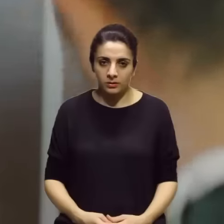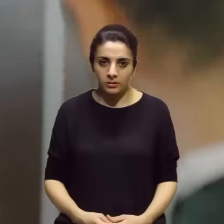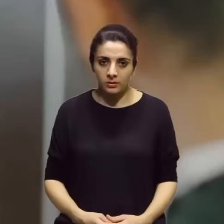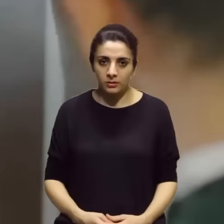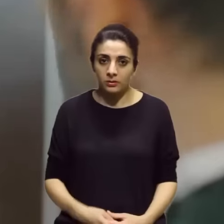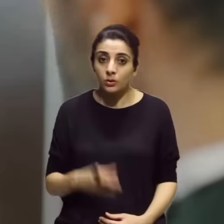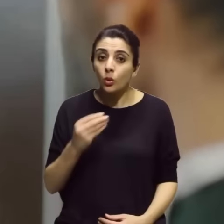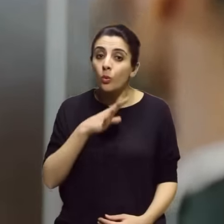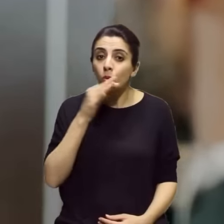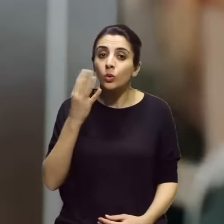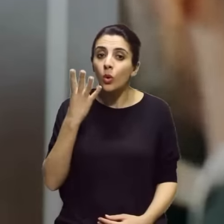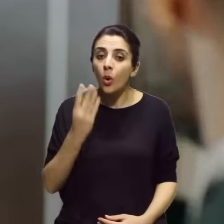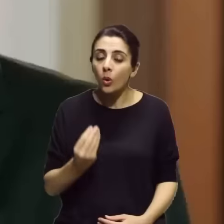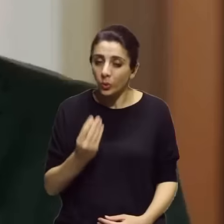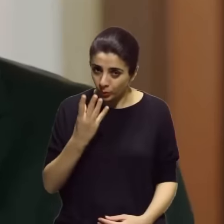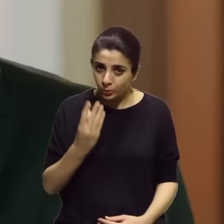Çok mutlu olur mu?